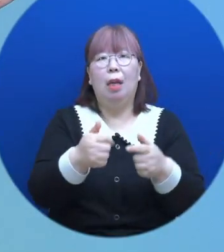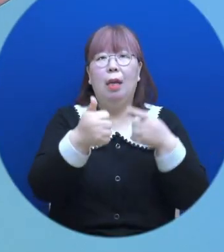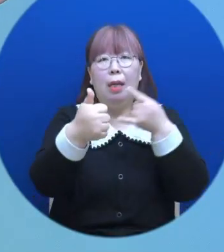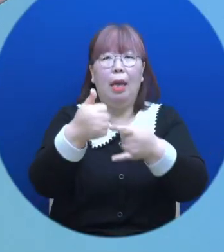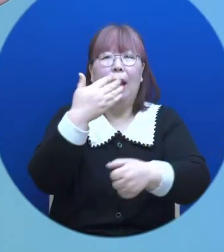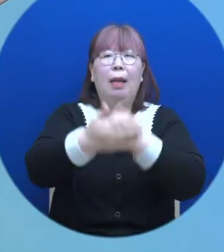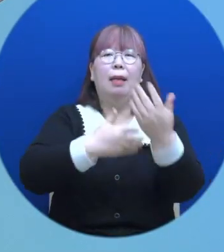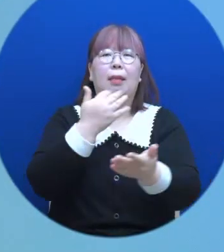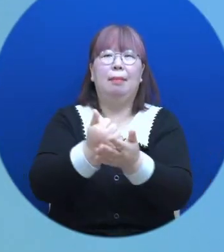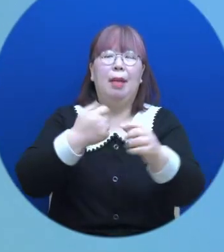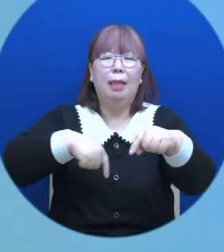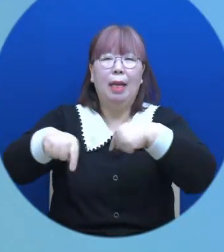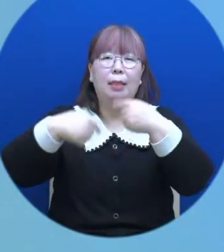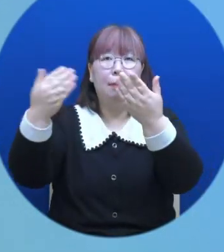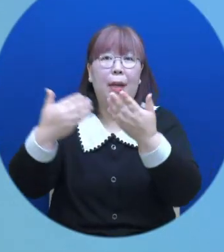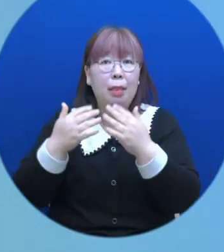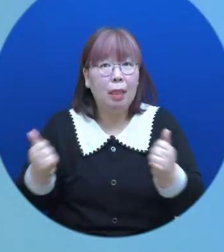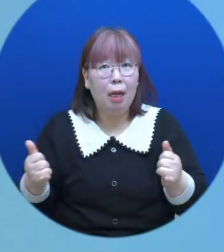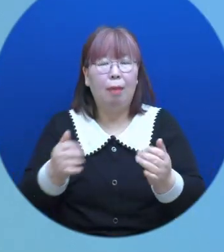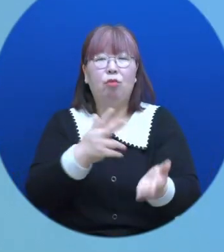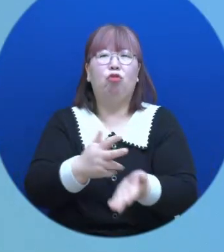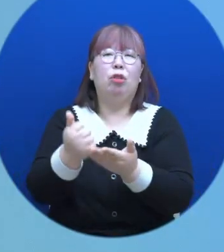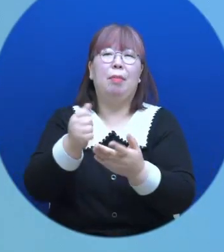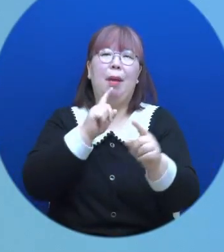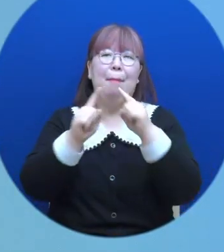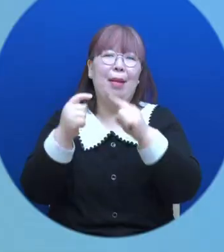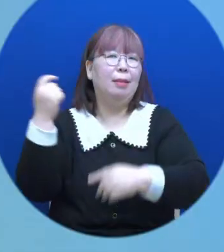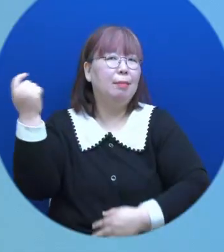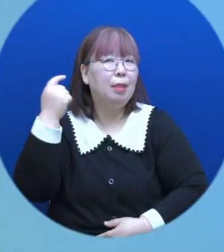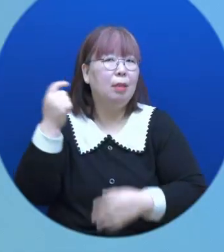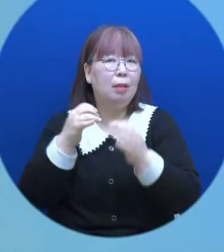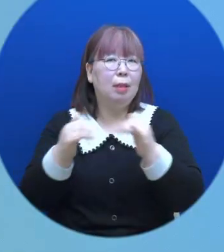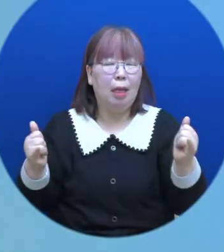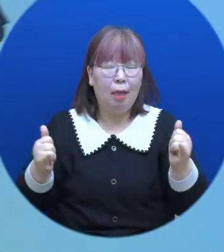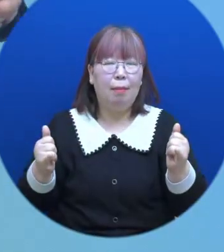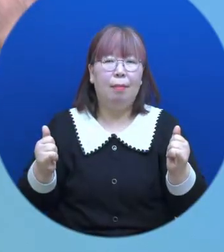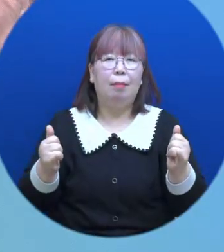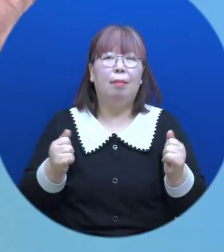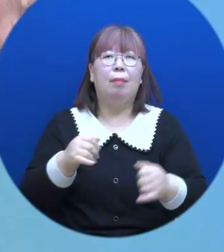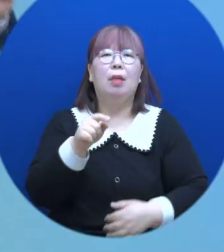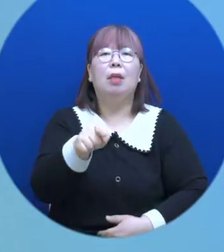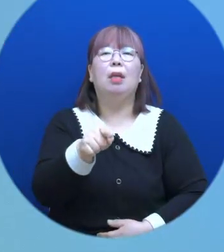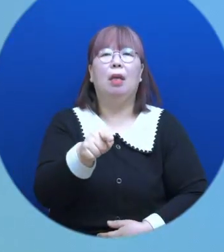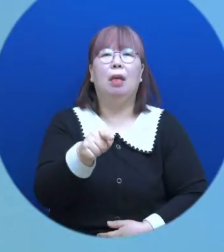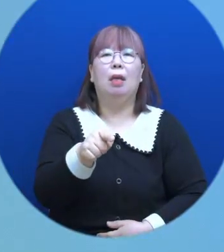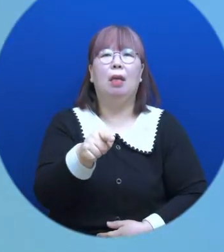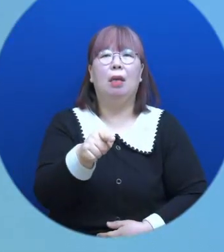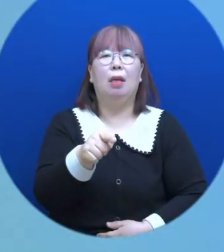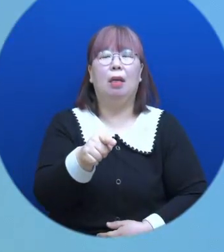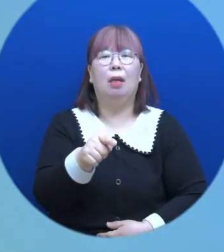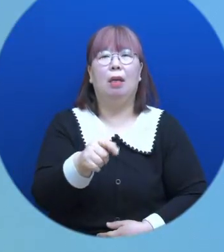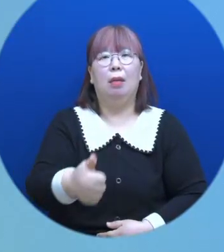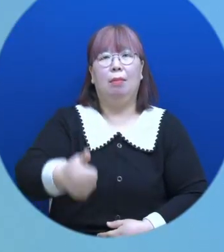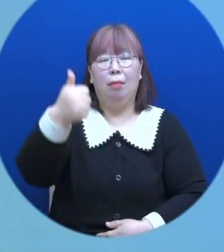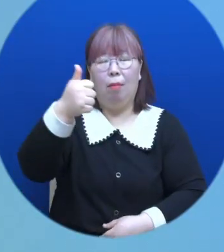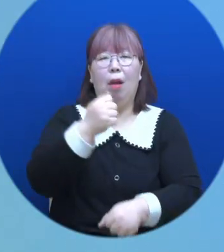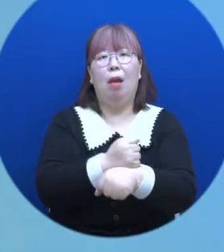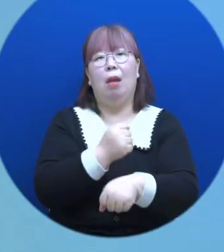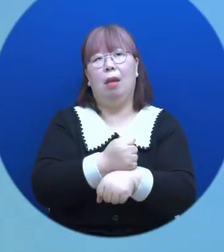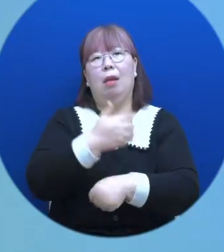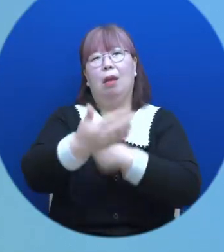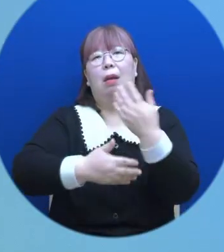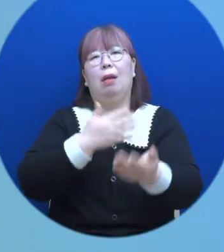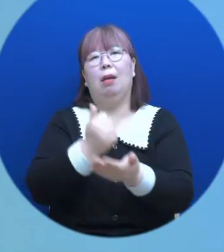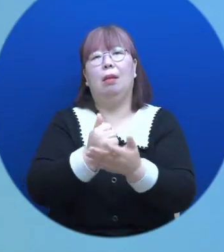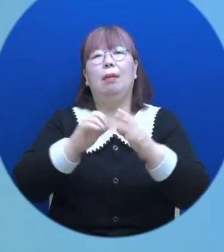다스림을 받는 사람, 주의 말씀의 다스림을 받는 사람, 이것이 무엇이다? 천국이